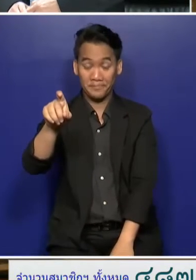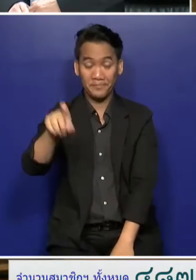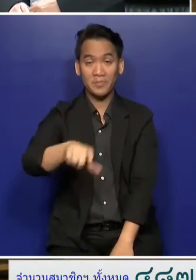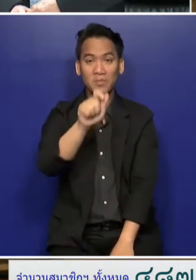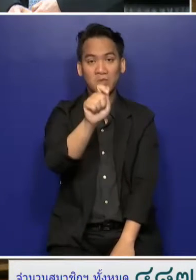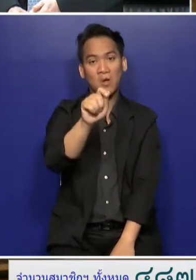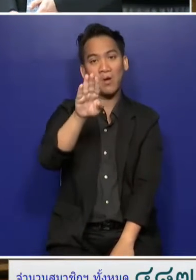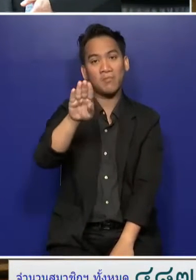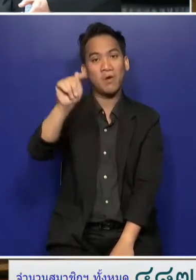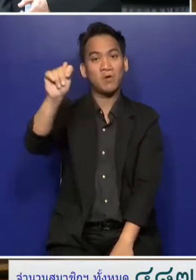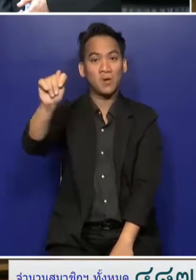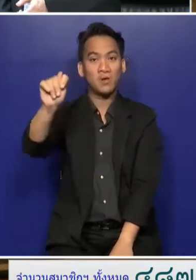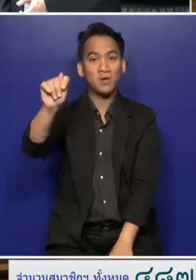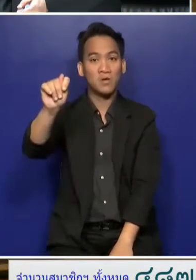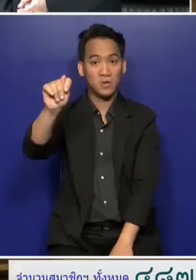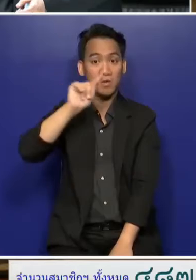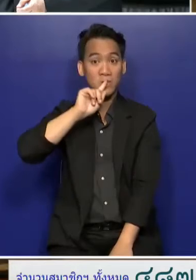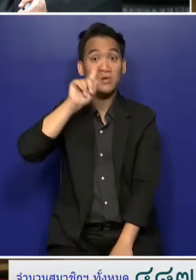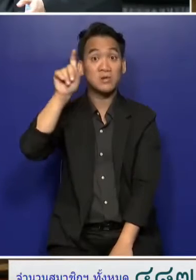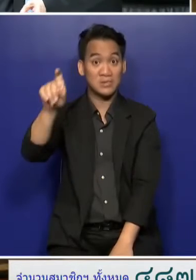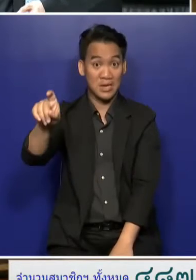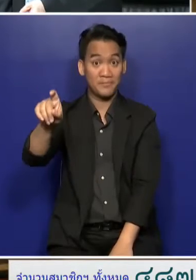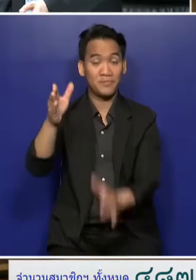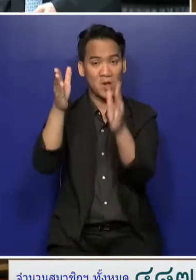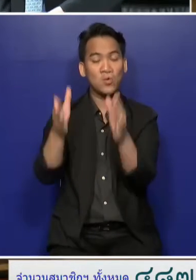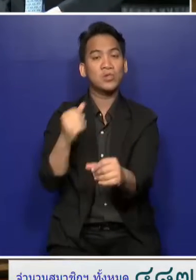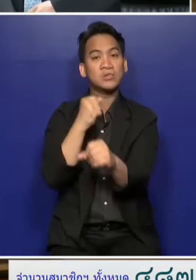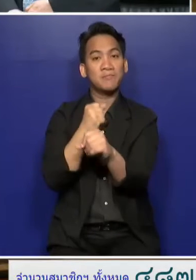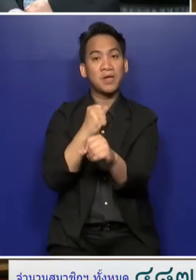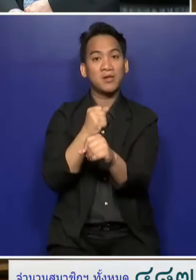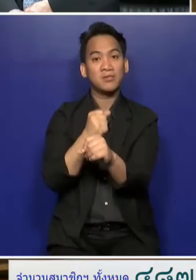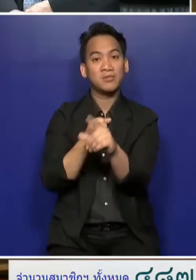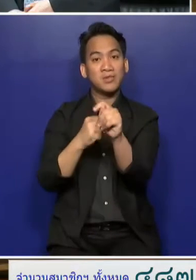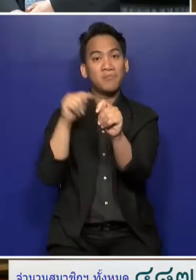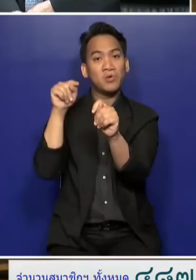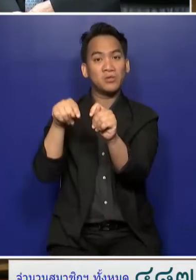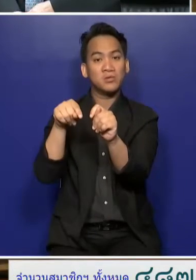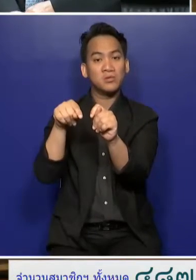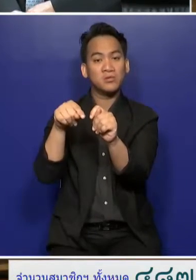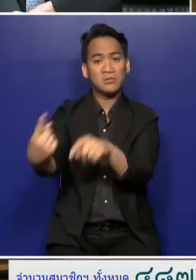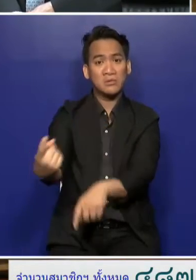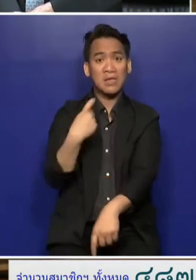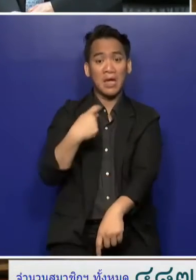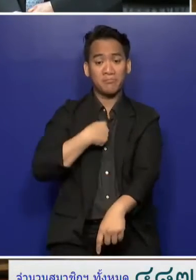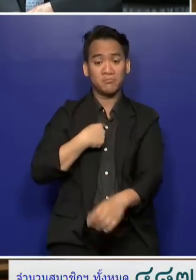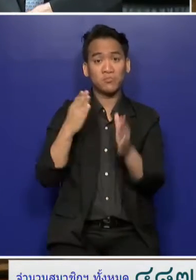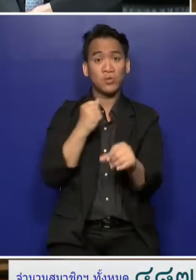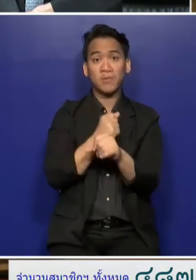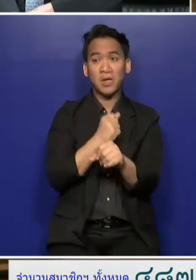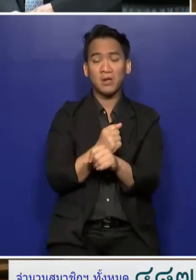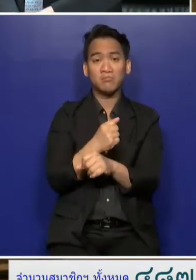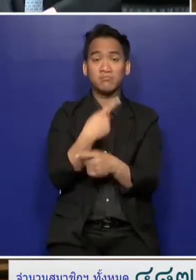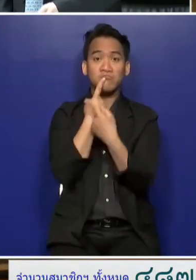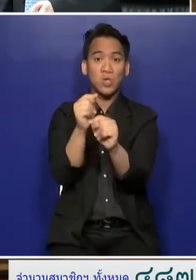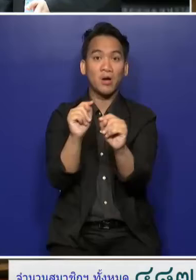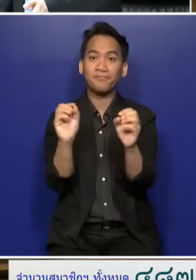ำพญากลางจังหวัดเจ้าหน้าที่ของตำบลก็บ่ายเบี่ยงไม่ได้ให้ข้อมูลหรือข้